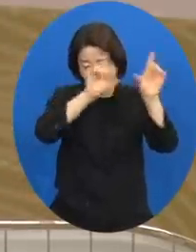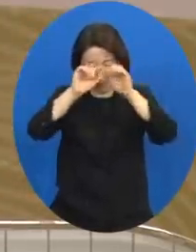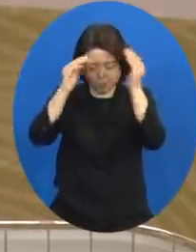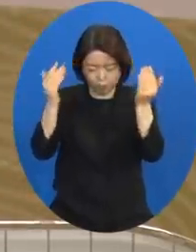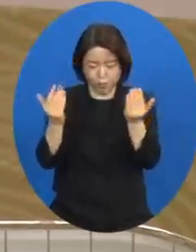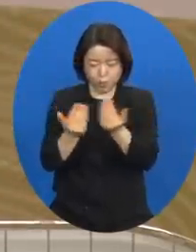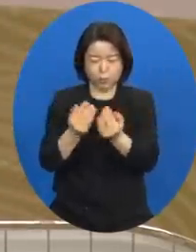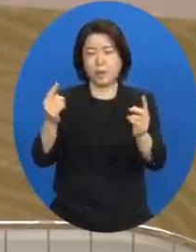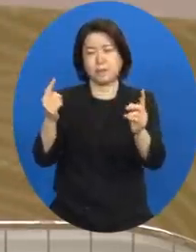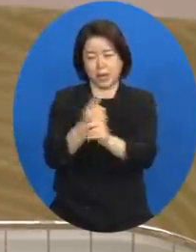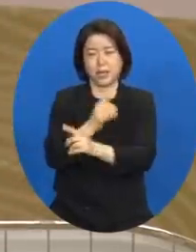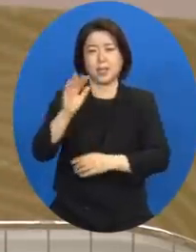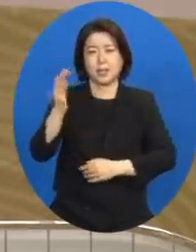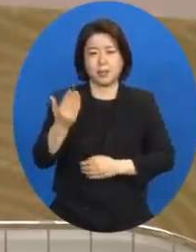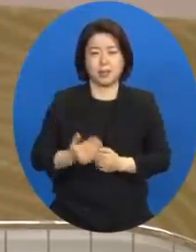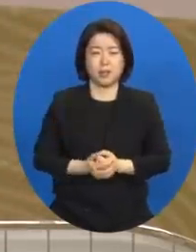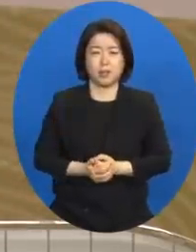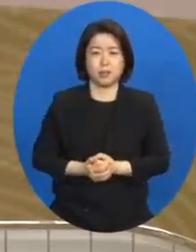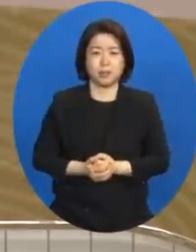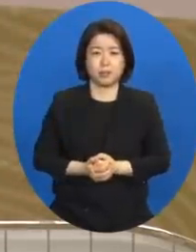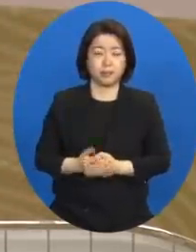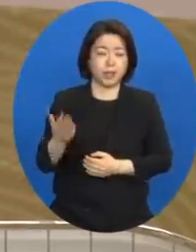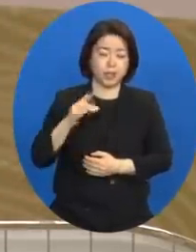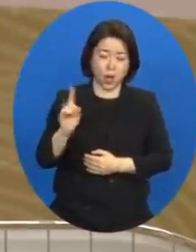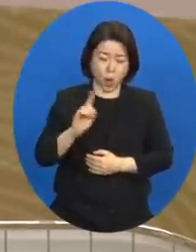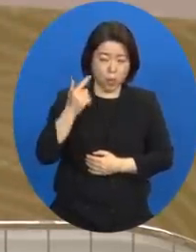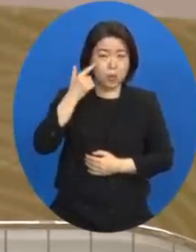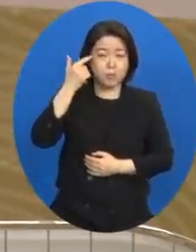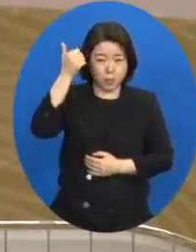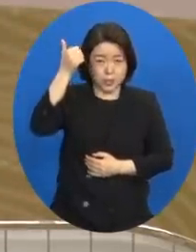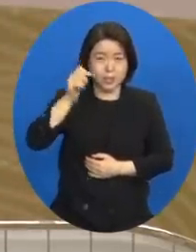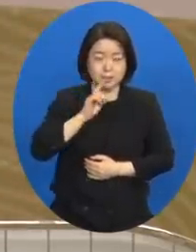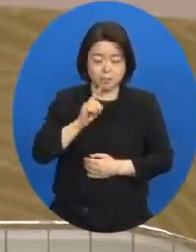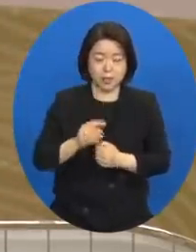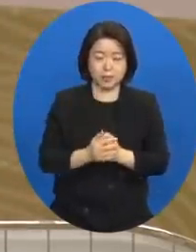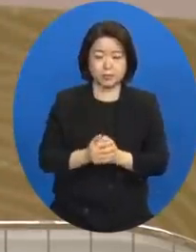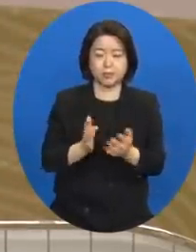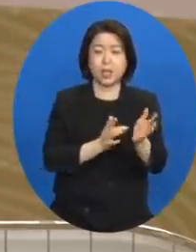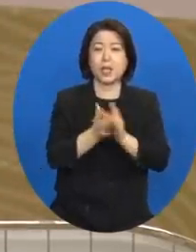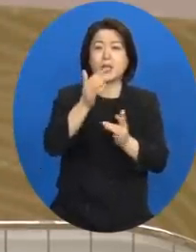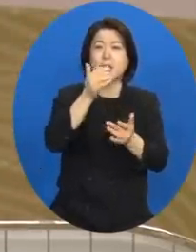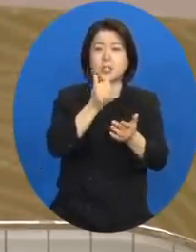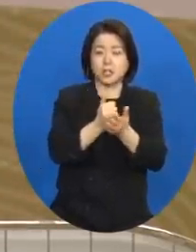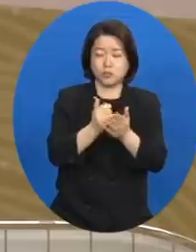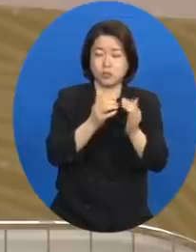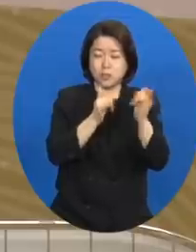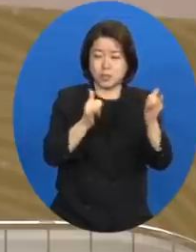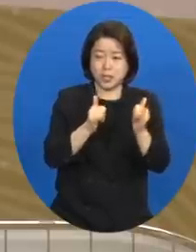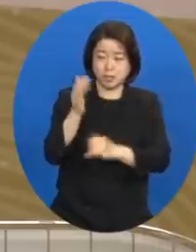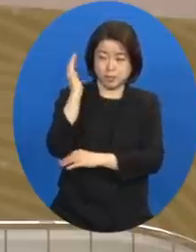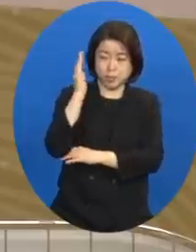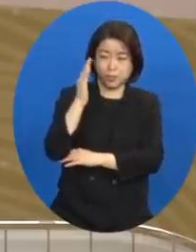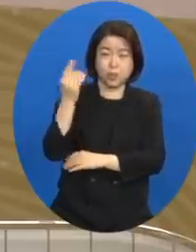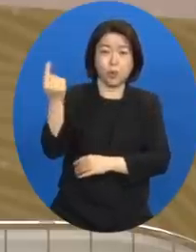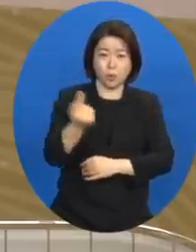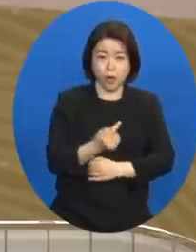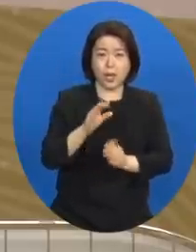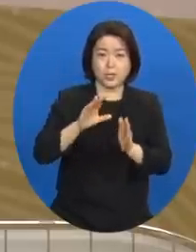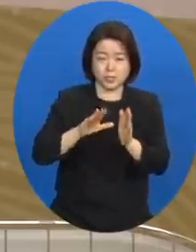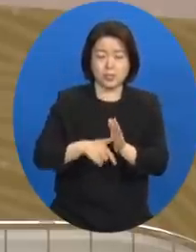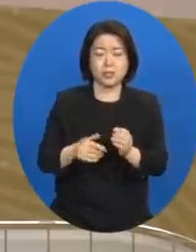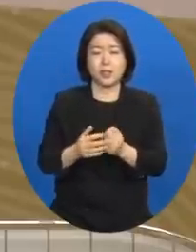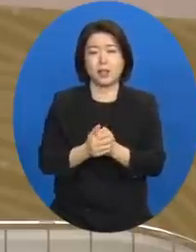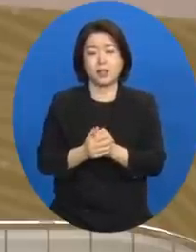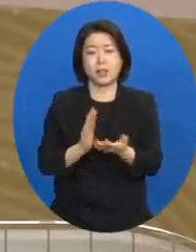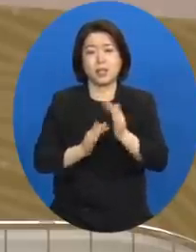시작해요. 어느 목사님께서 예수님의 사람 세미나에 오셔서 예수님과